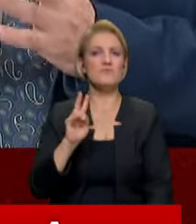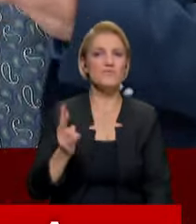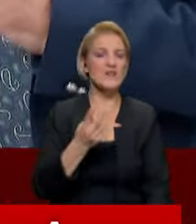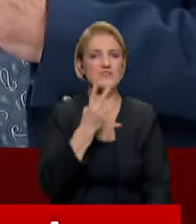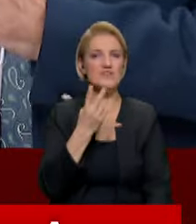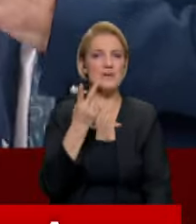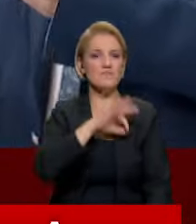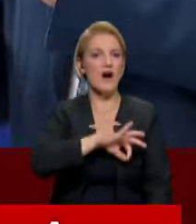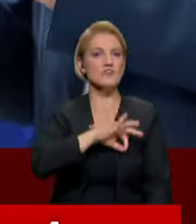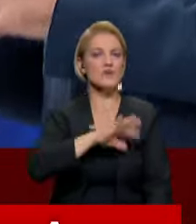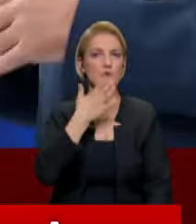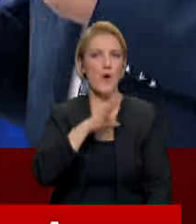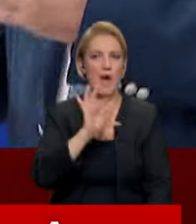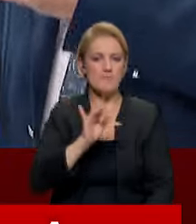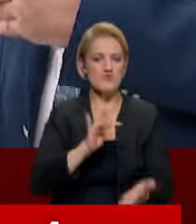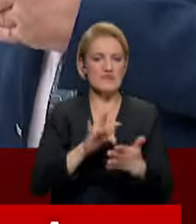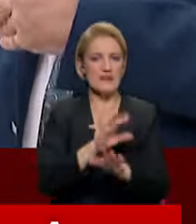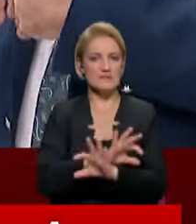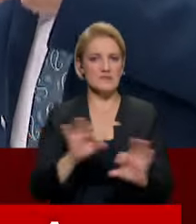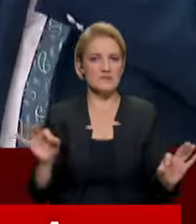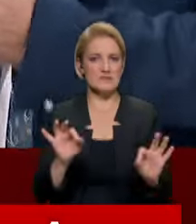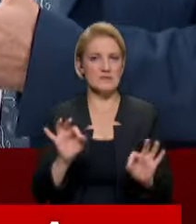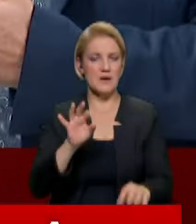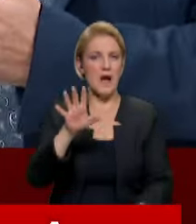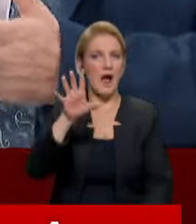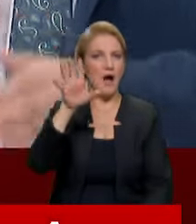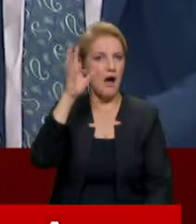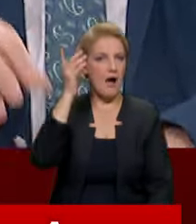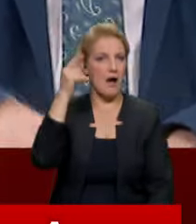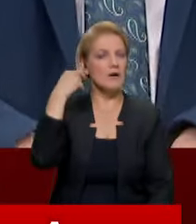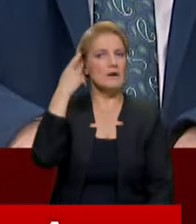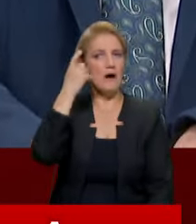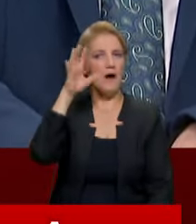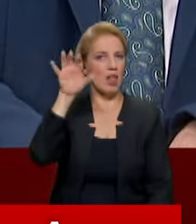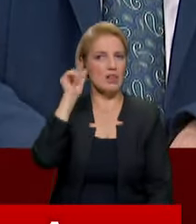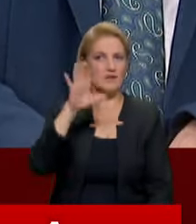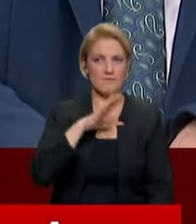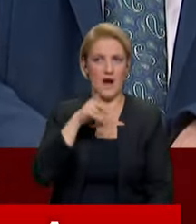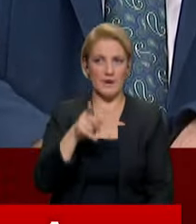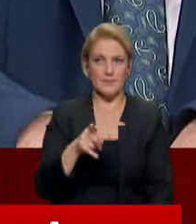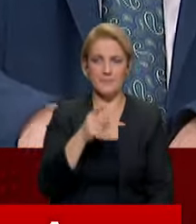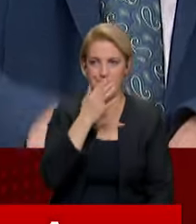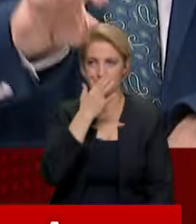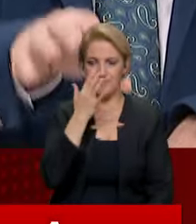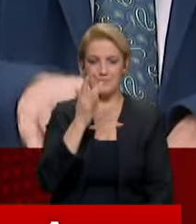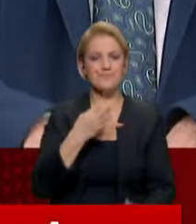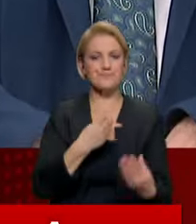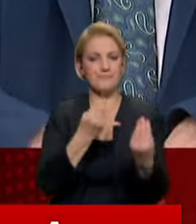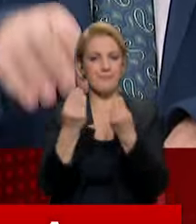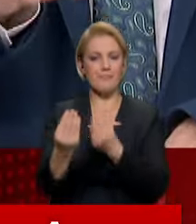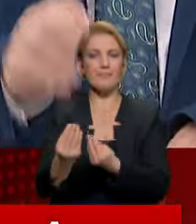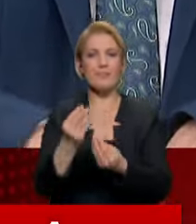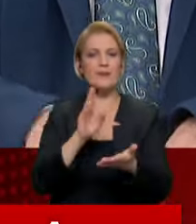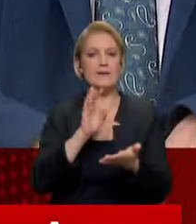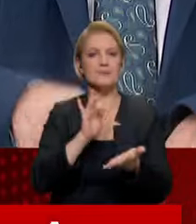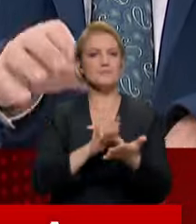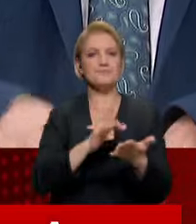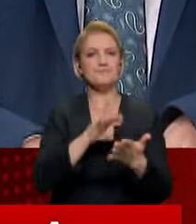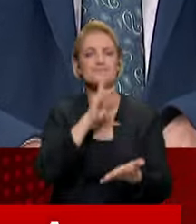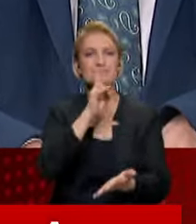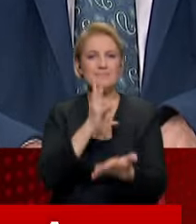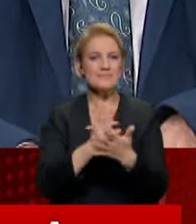yok yani Hem cezasızlık diye bir algı var verdiğiniz ceza net olarak uygulanmıyor kesin olarak